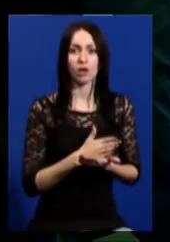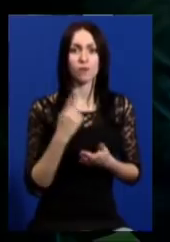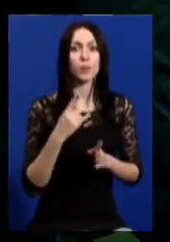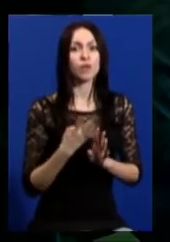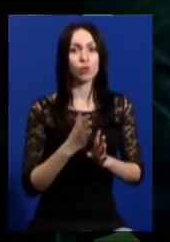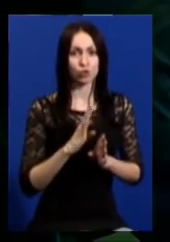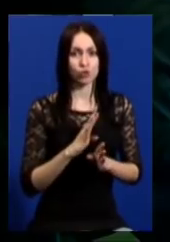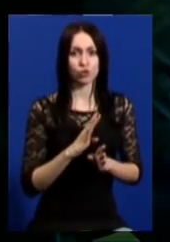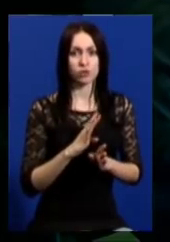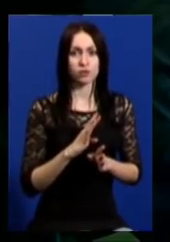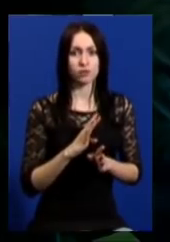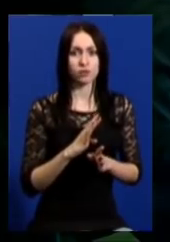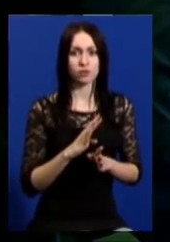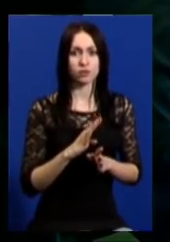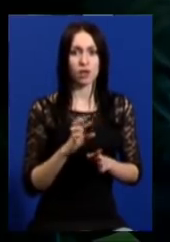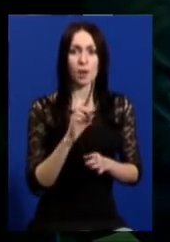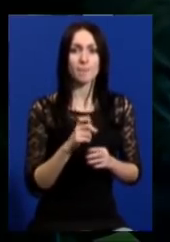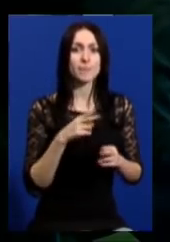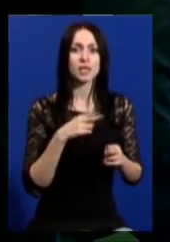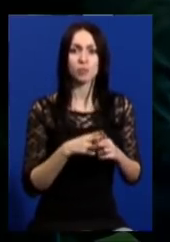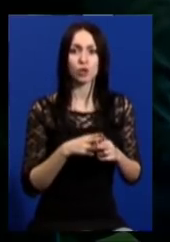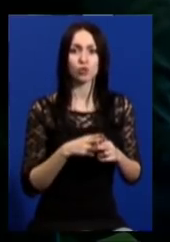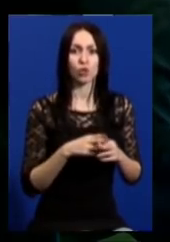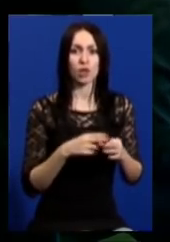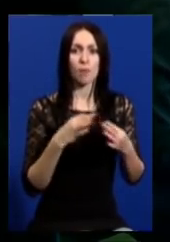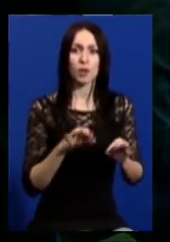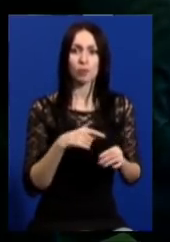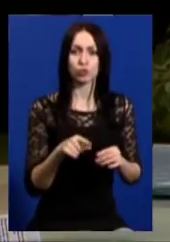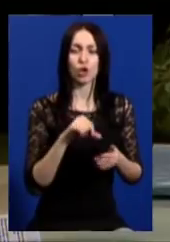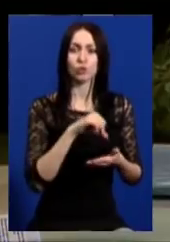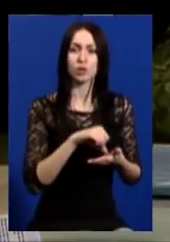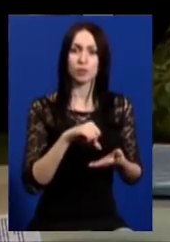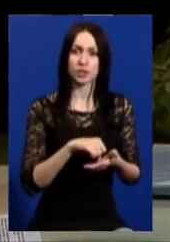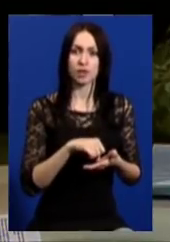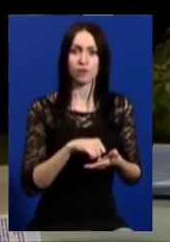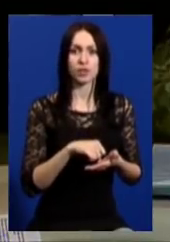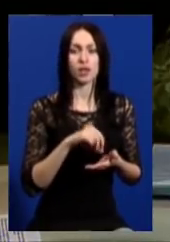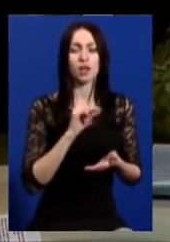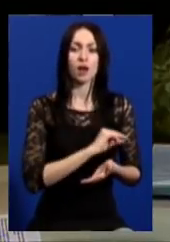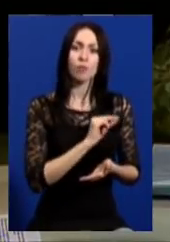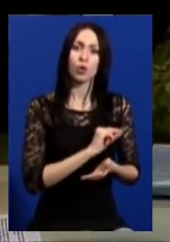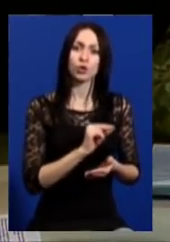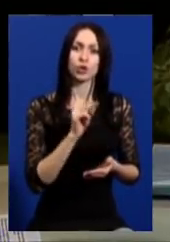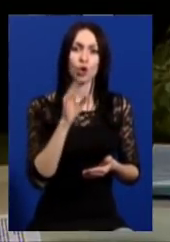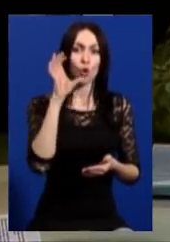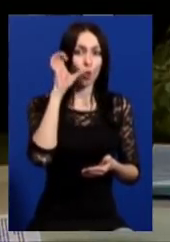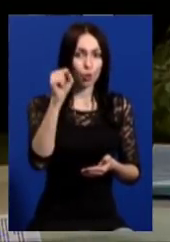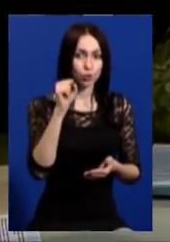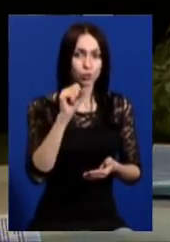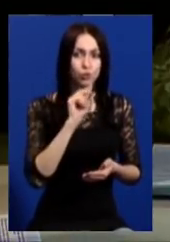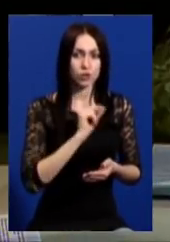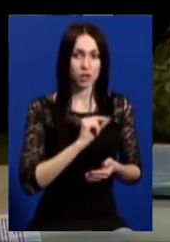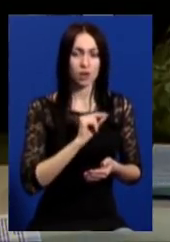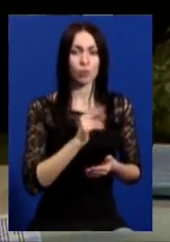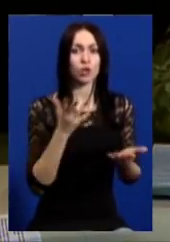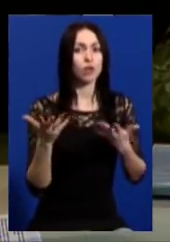чергу, безперешкодно пропускаються представники, працівники консульських установ,